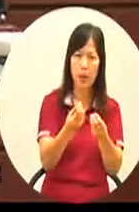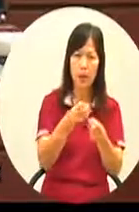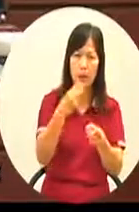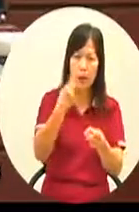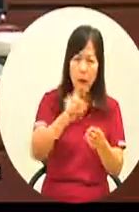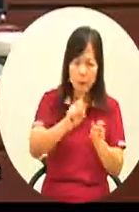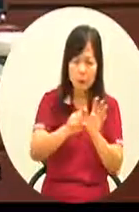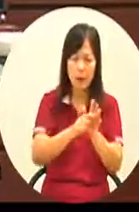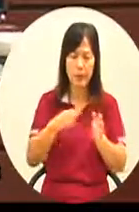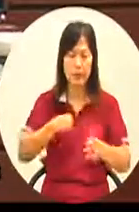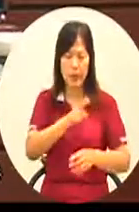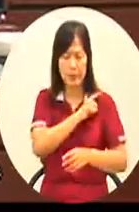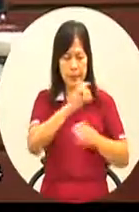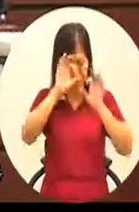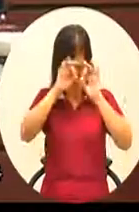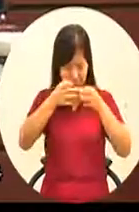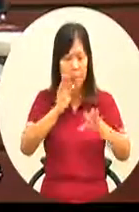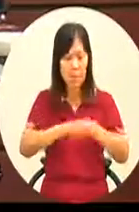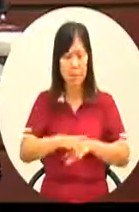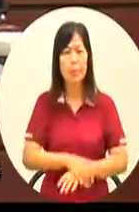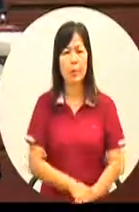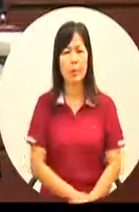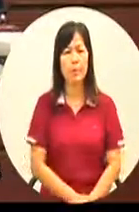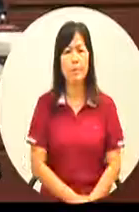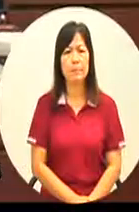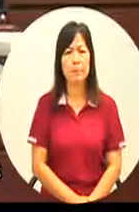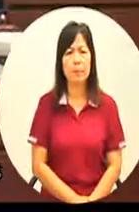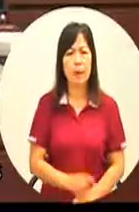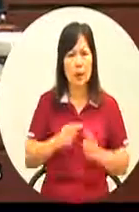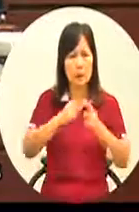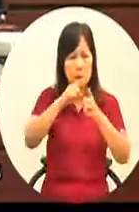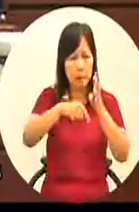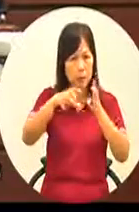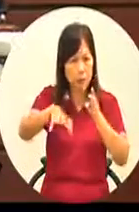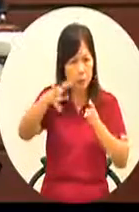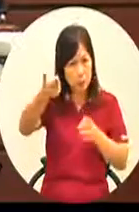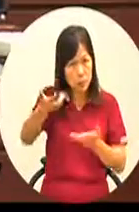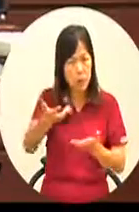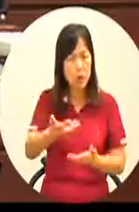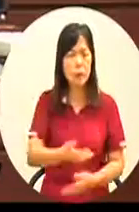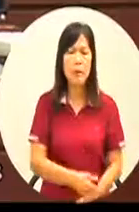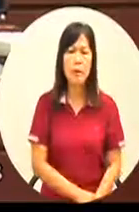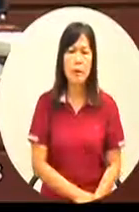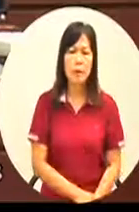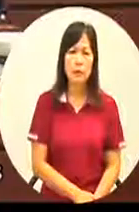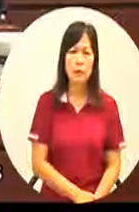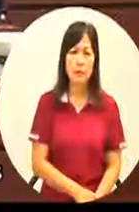们会去做检讨。 安尼，人事处长呢，处长，你看